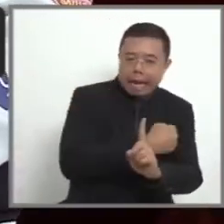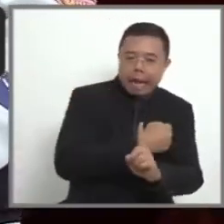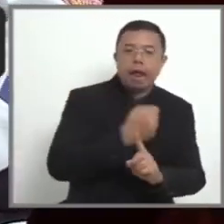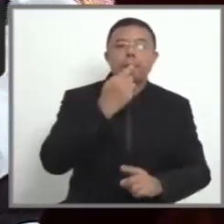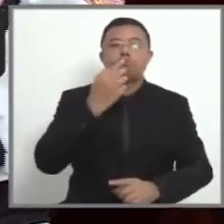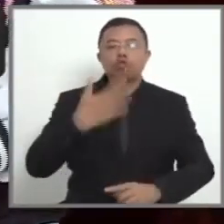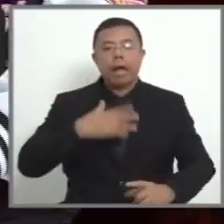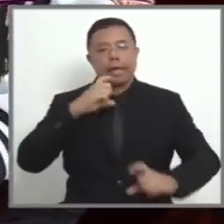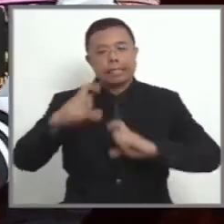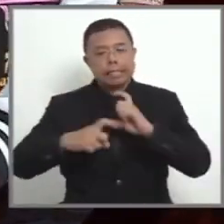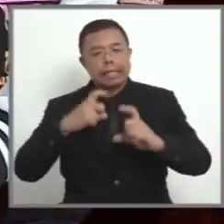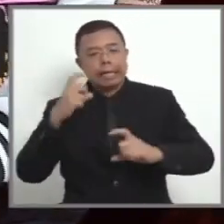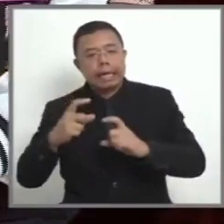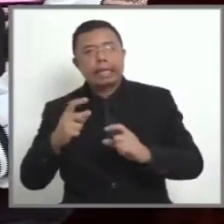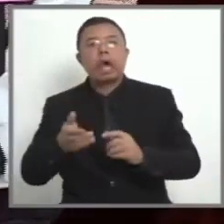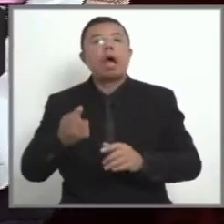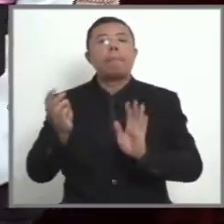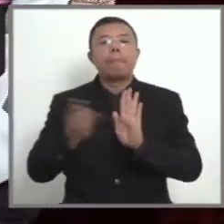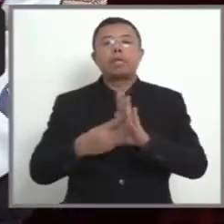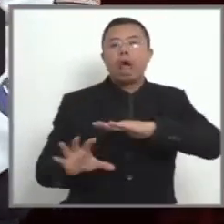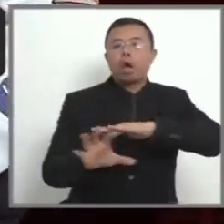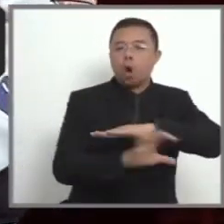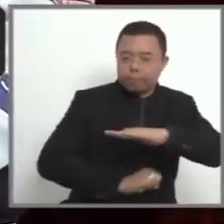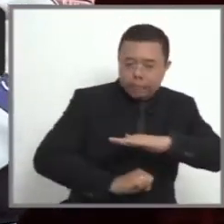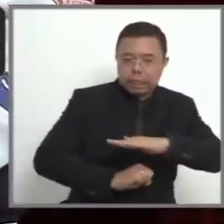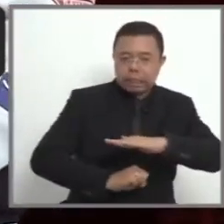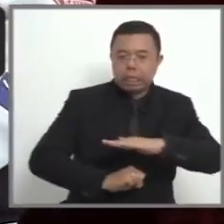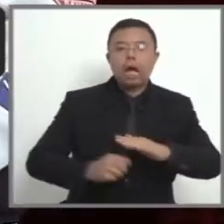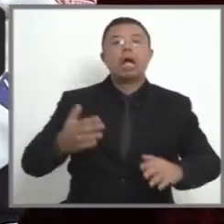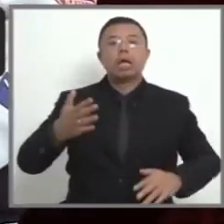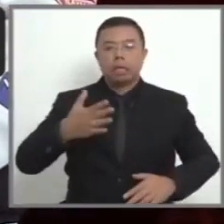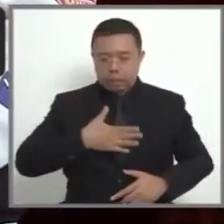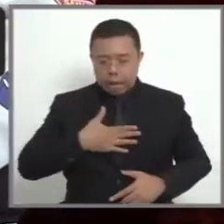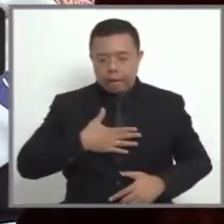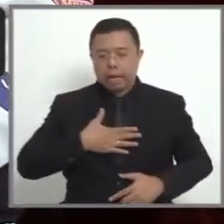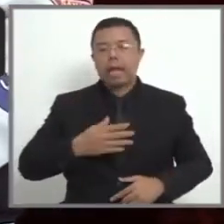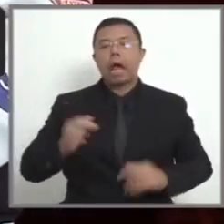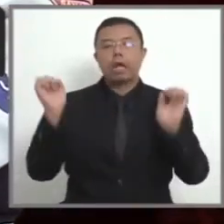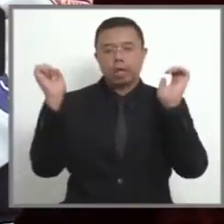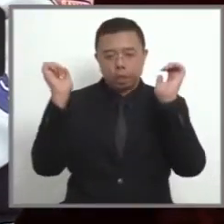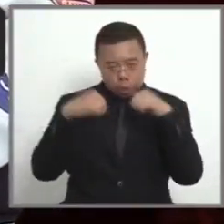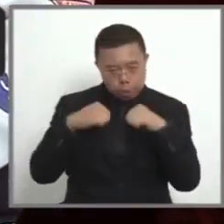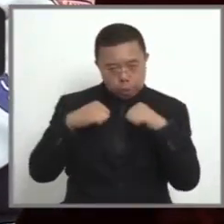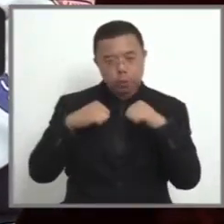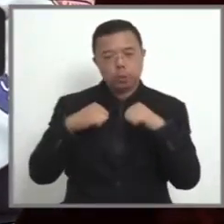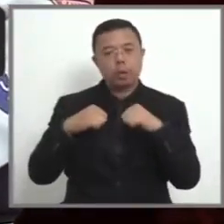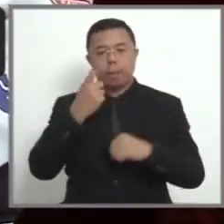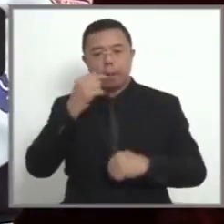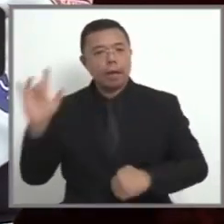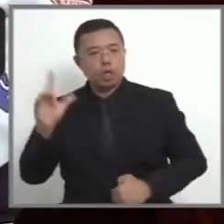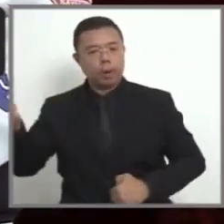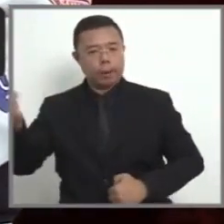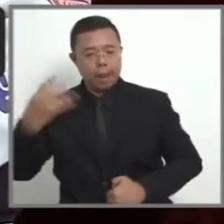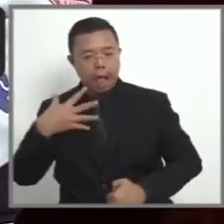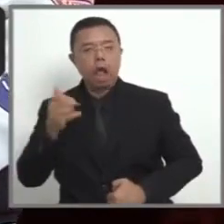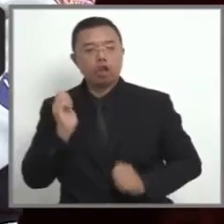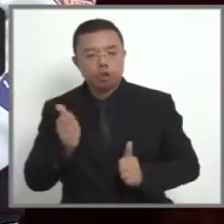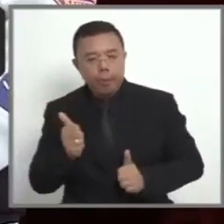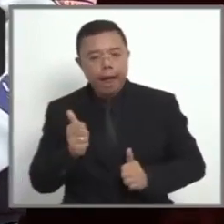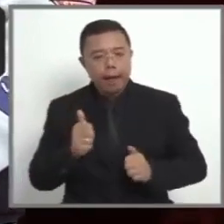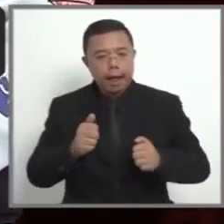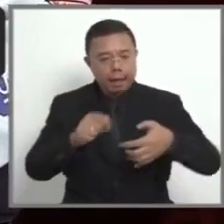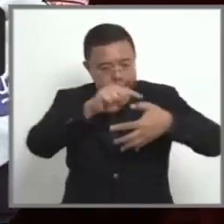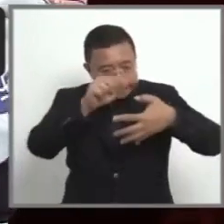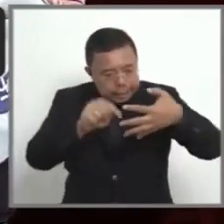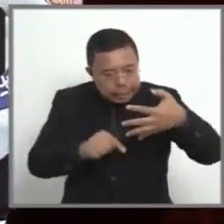punya rekam jejak masalah korupsi saya sangat setuju apa yang beliau sampaikan agar kritan